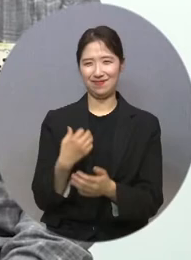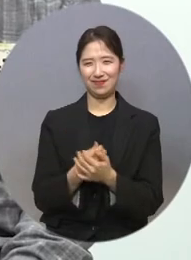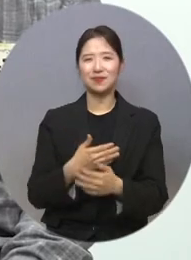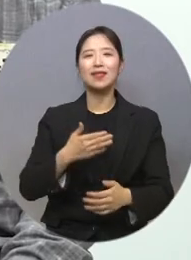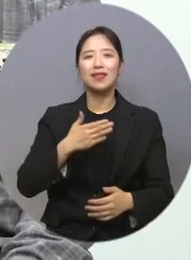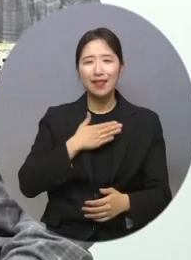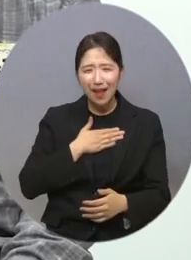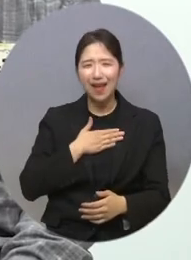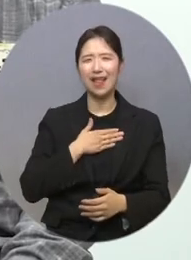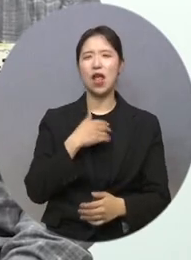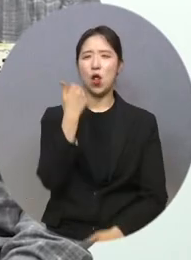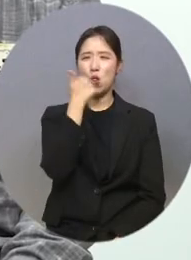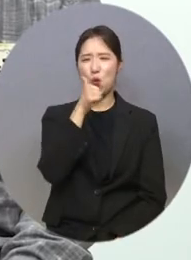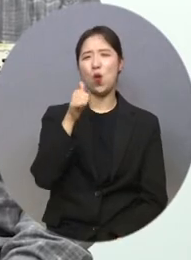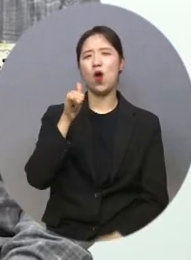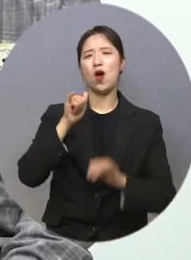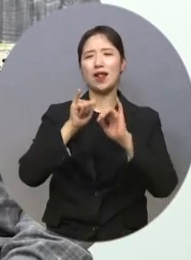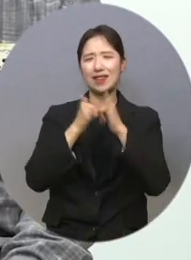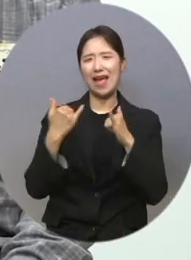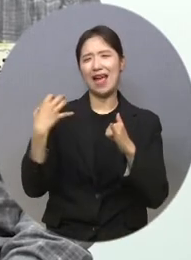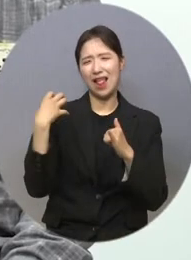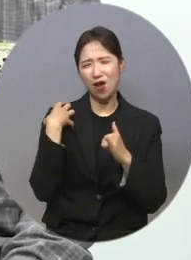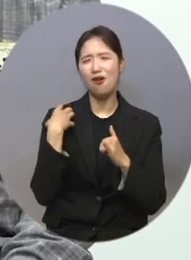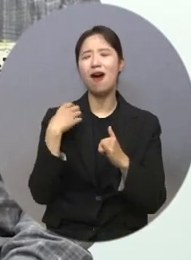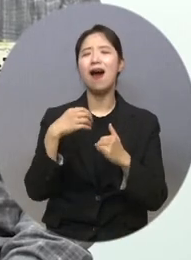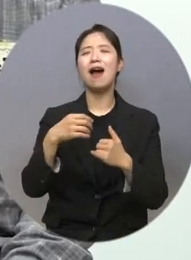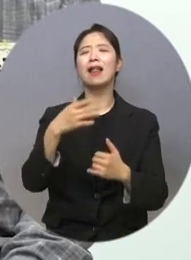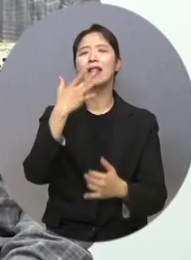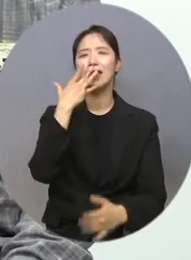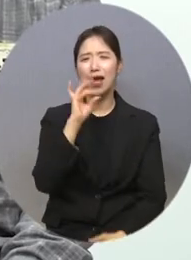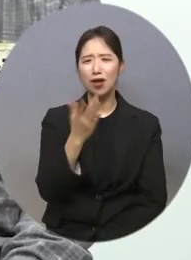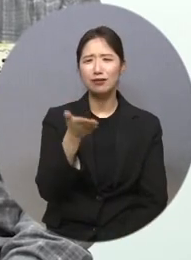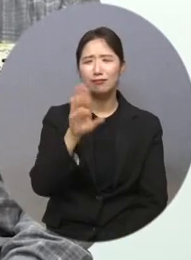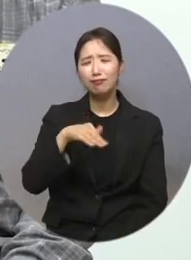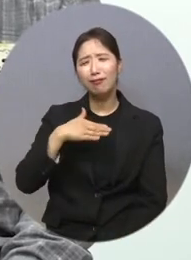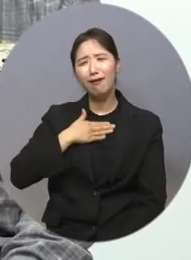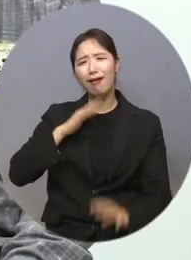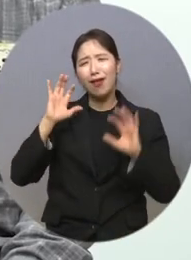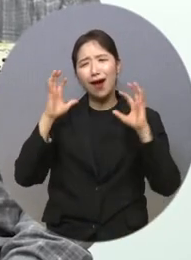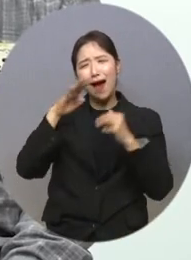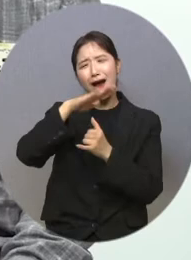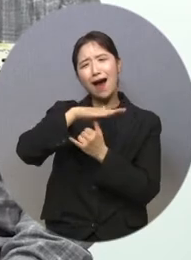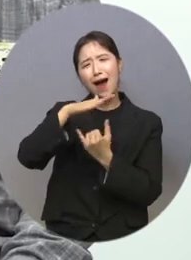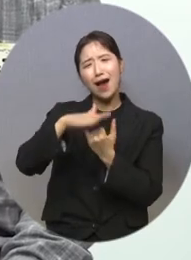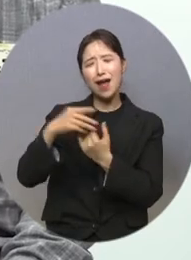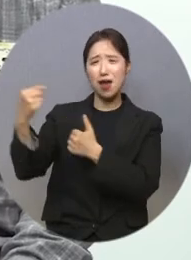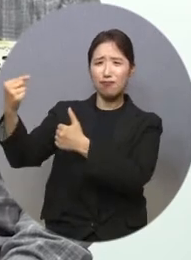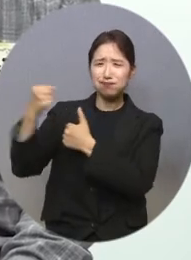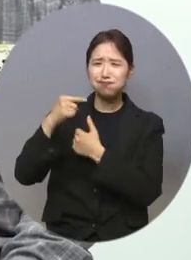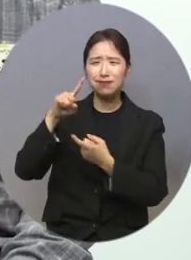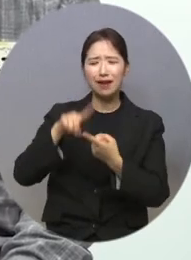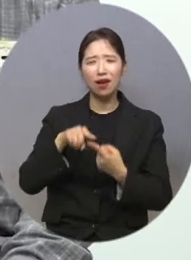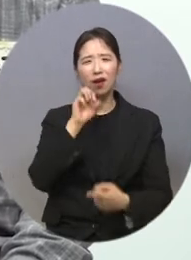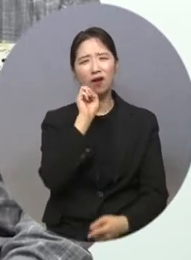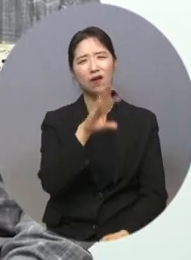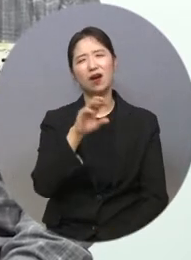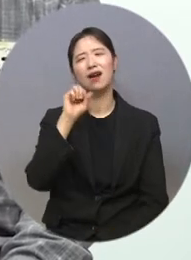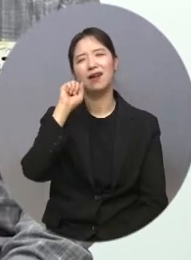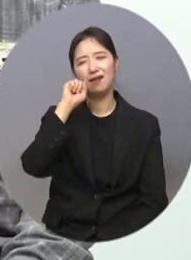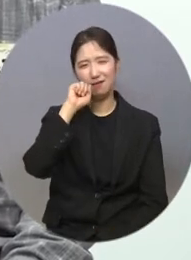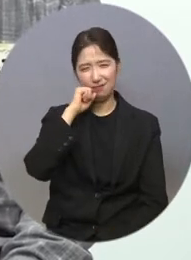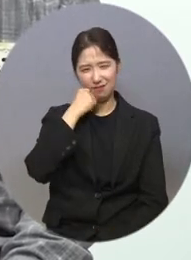그게 농인을 위해서는 당연한 것이지만 이게 사실 아이한테 그런 역할을 기대하기는 되게 어렵잖아요.